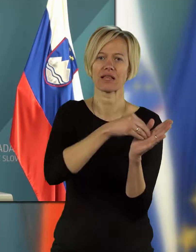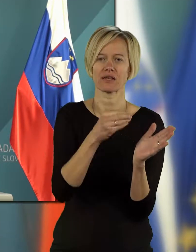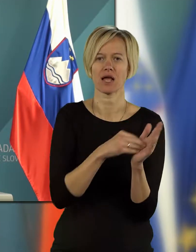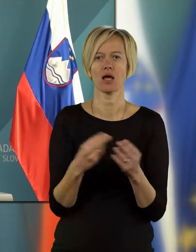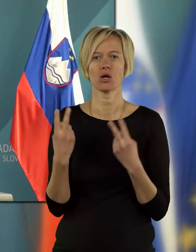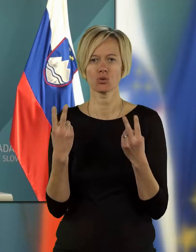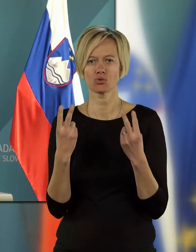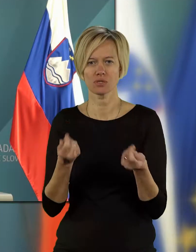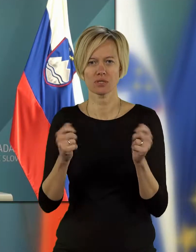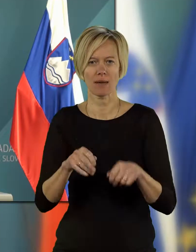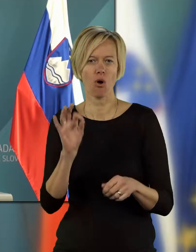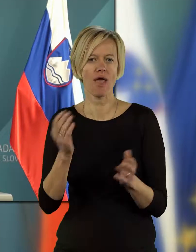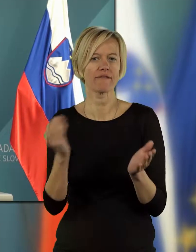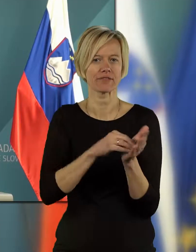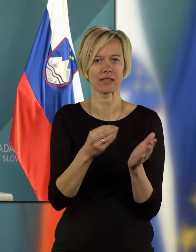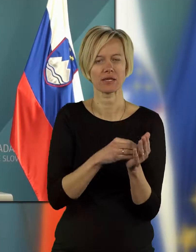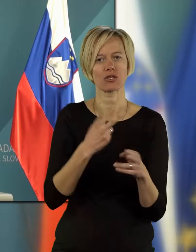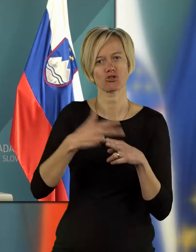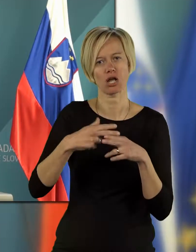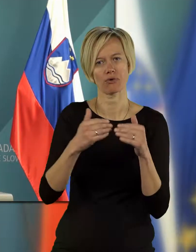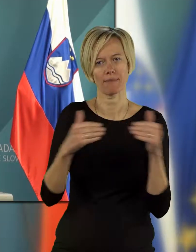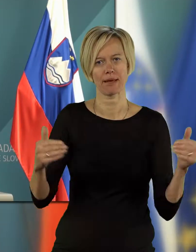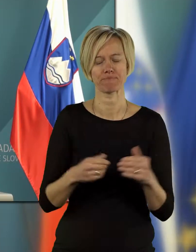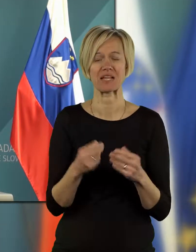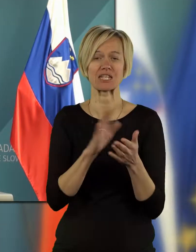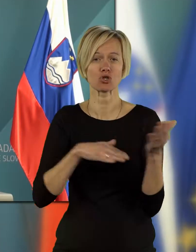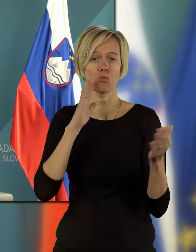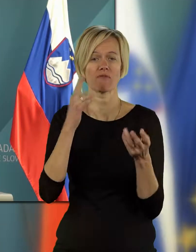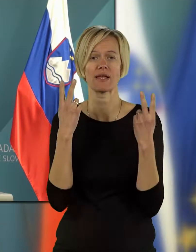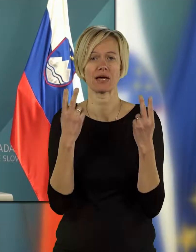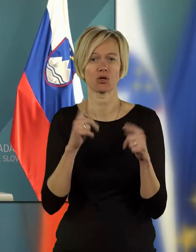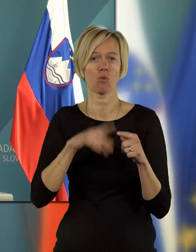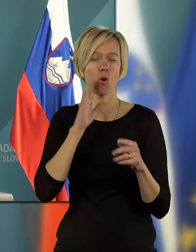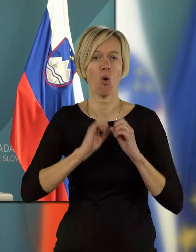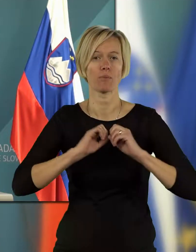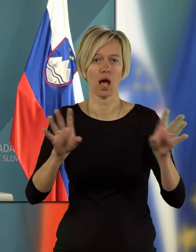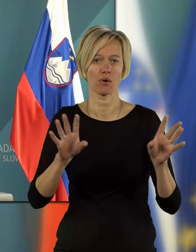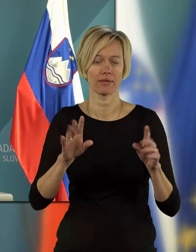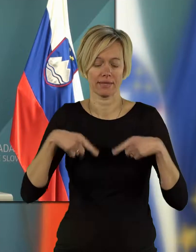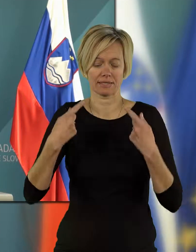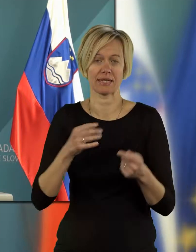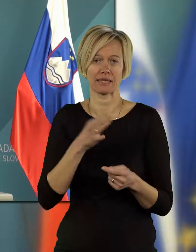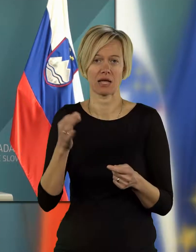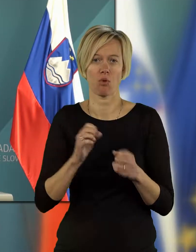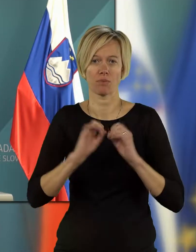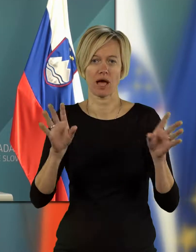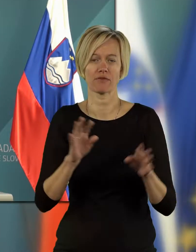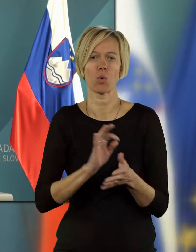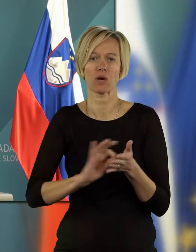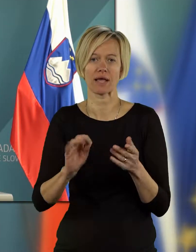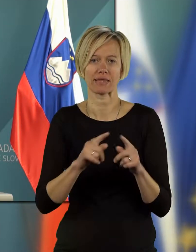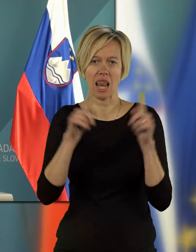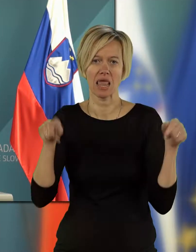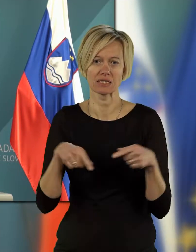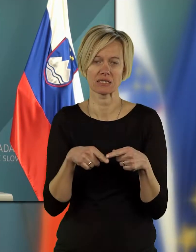evidentiranje. Ključni je sklep o evidentiranju državne meje. Začel bo pa veljati, ko bo objavljen naslednji dan po objavi v